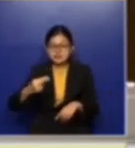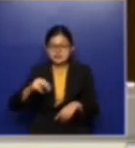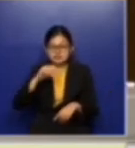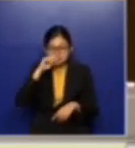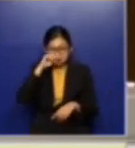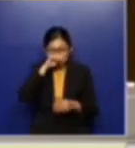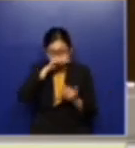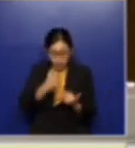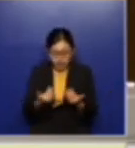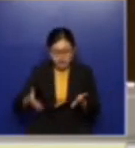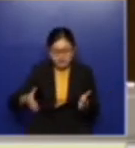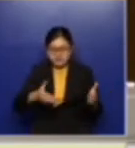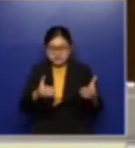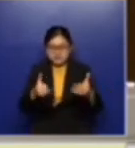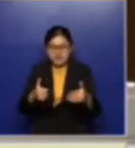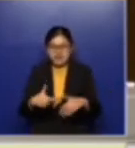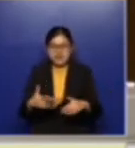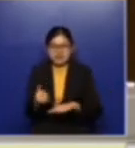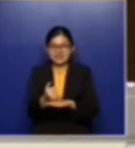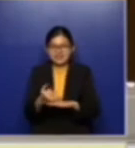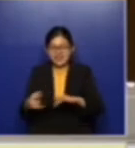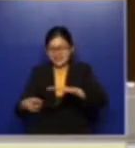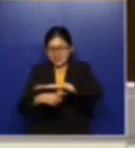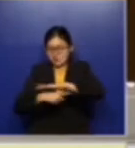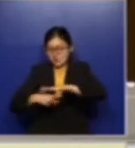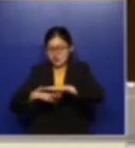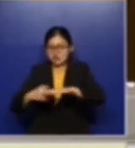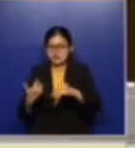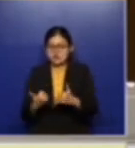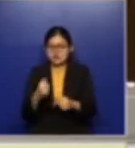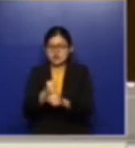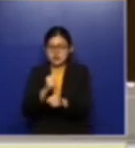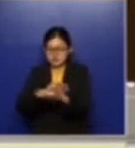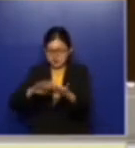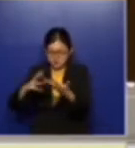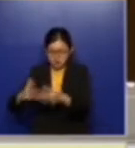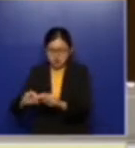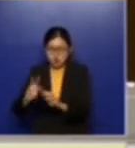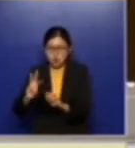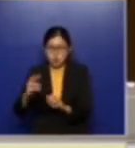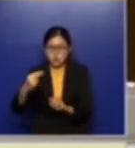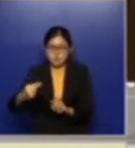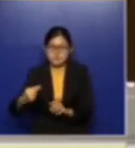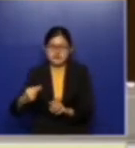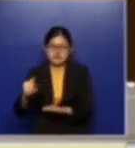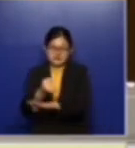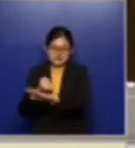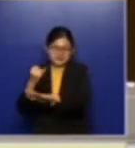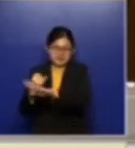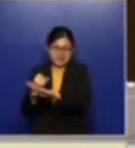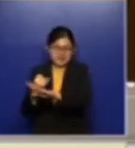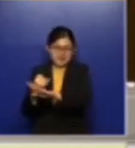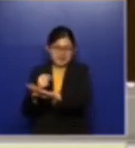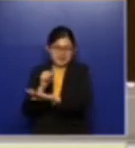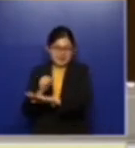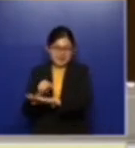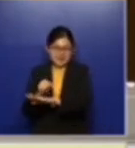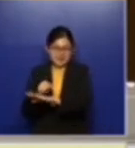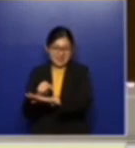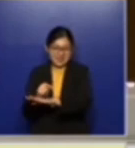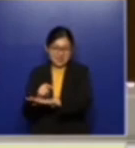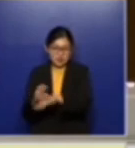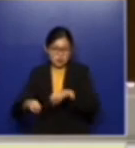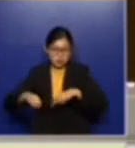วันนี้นาบ้านท่านเนี่ยทำไปแล้ว 60,000 ไร่วันนี้ผมก็บอกกรมชลประทานว่าไอ้ 60,000 ไร่ที่เขาทำไปแล้ว